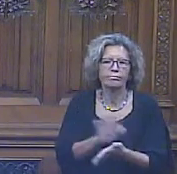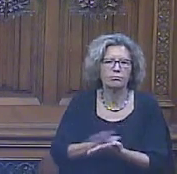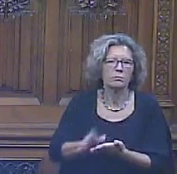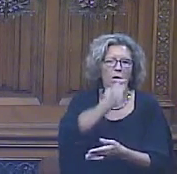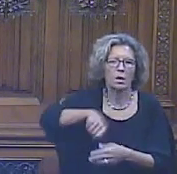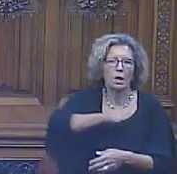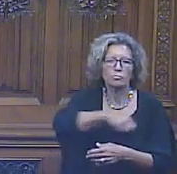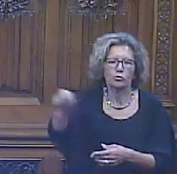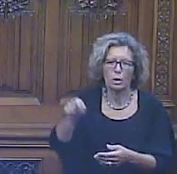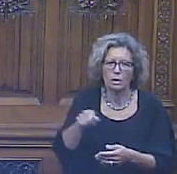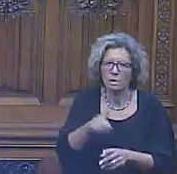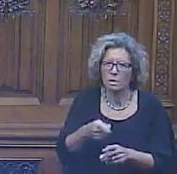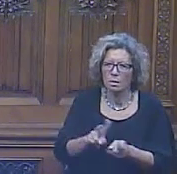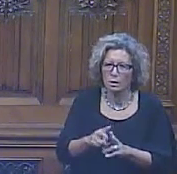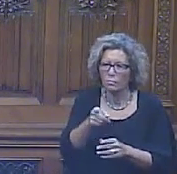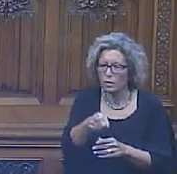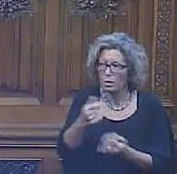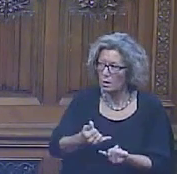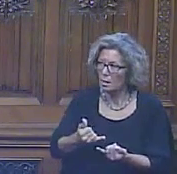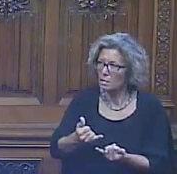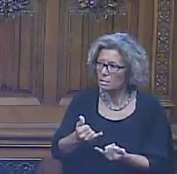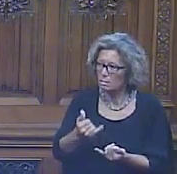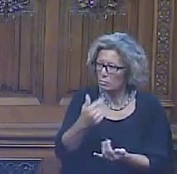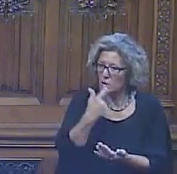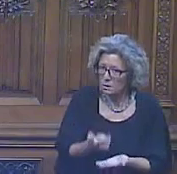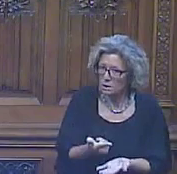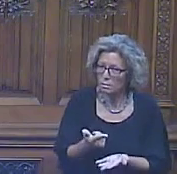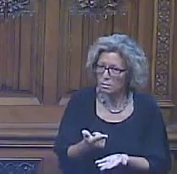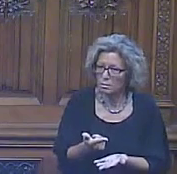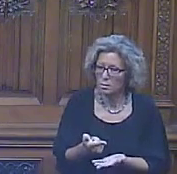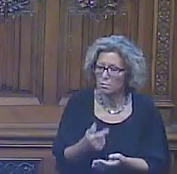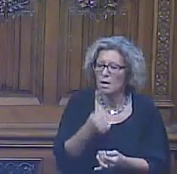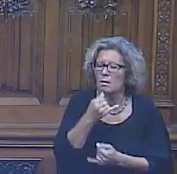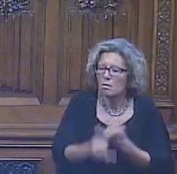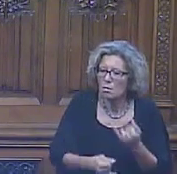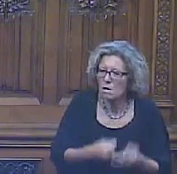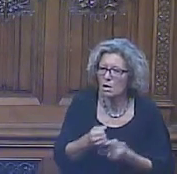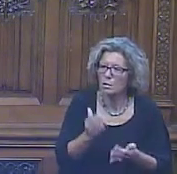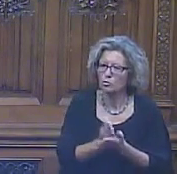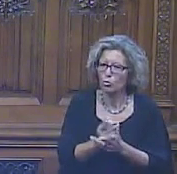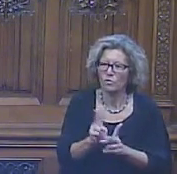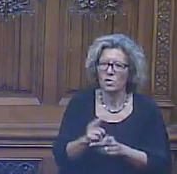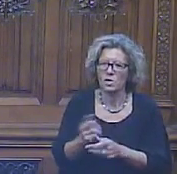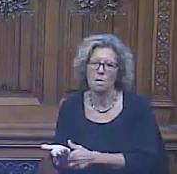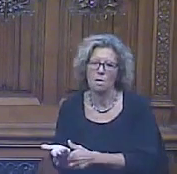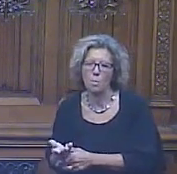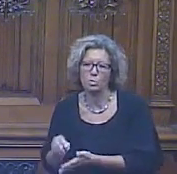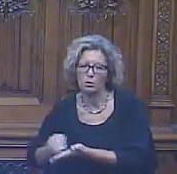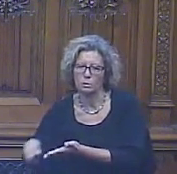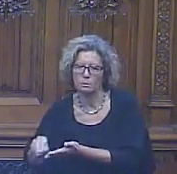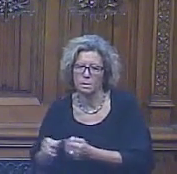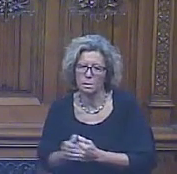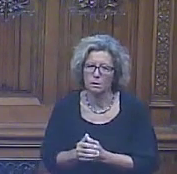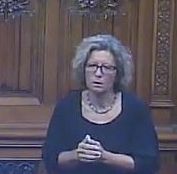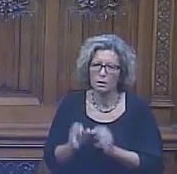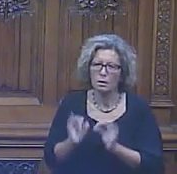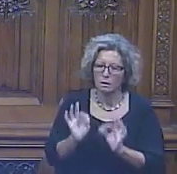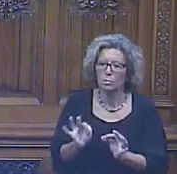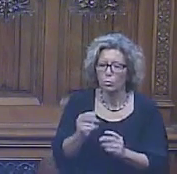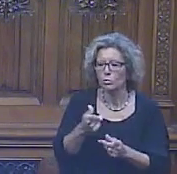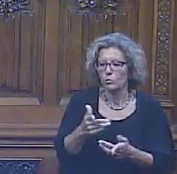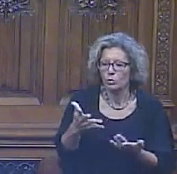haben ihn allerdings, so wie Sie das jetzt gerade von sich gegeben haben, jahrelang anscheinend als Almosen ausbezahlt. Gut, das muss